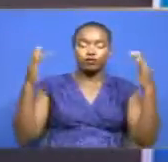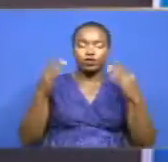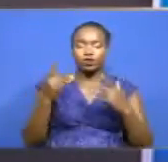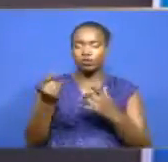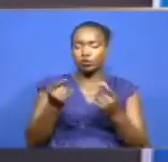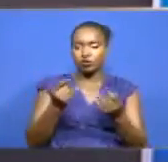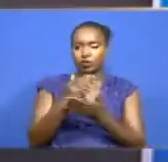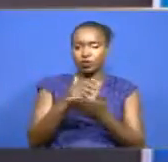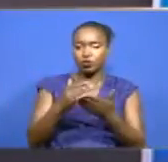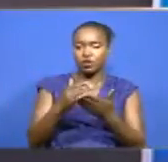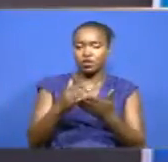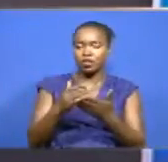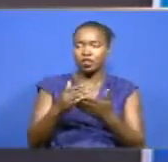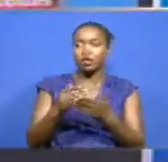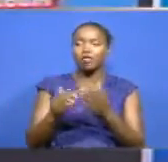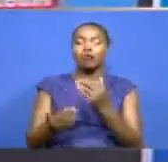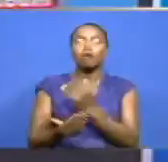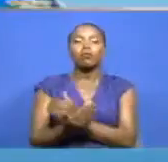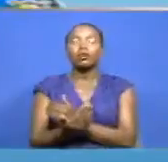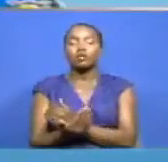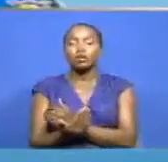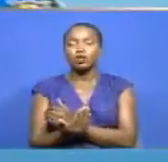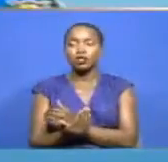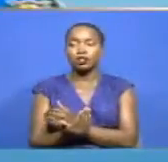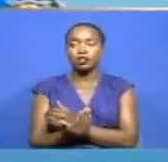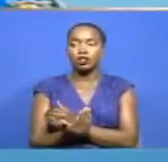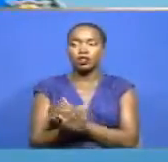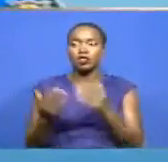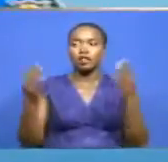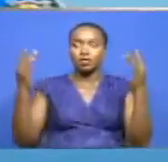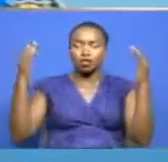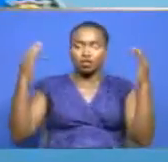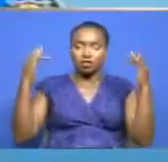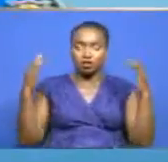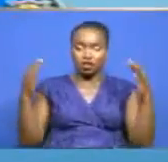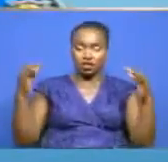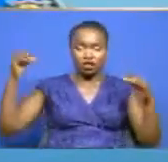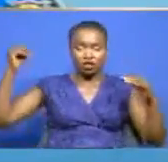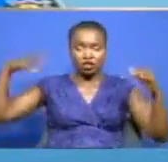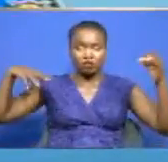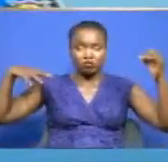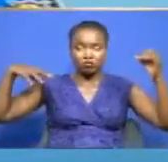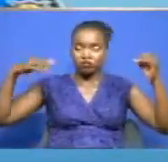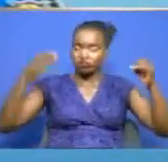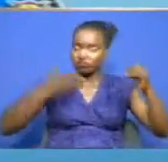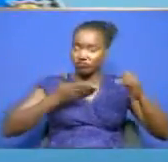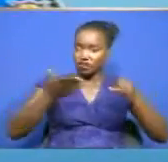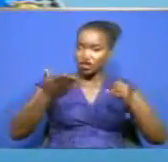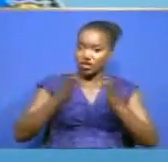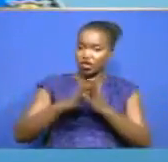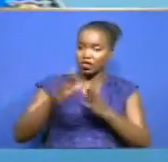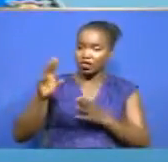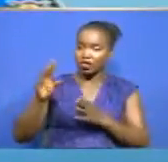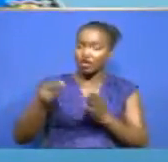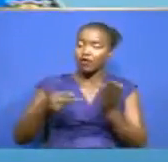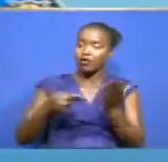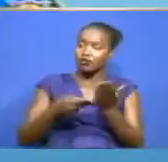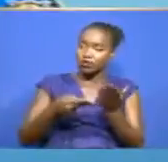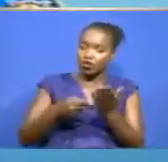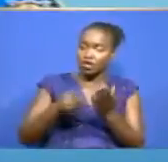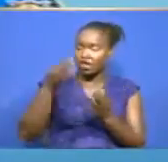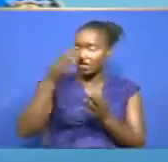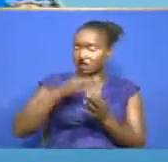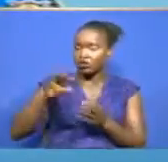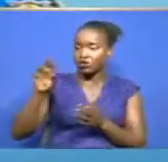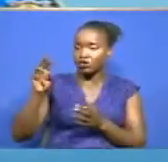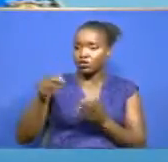chache. Itakapotimu kesho asubuhi ni kwamba mvua itakayopishana na vipindi vya jua inatarajiwa katika maeneo ya Makindu, Voi na Kitui.